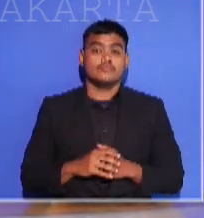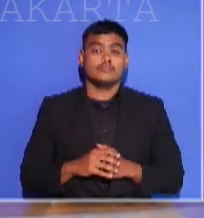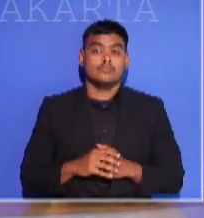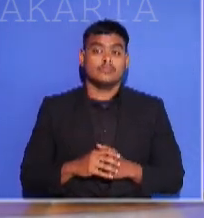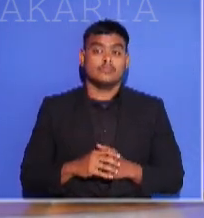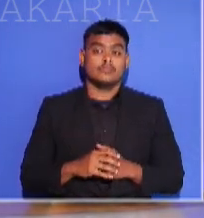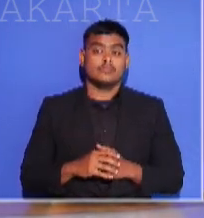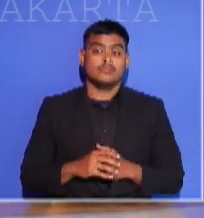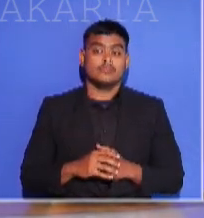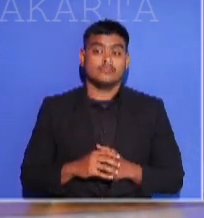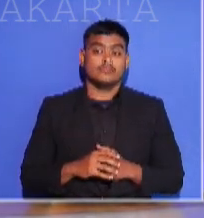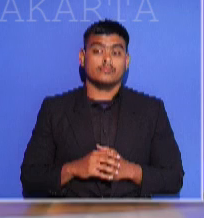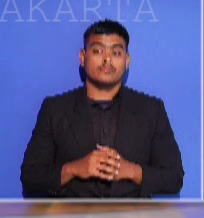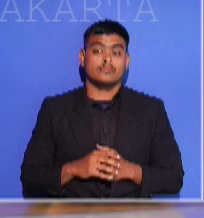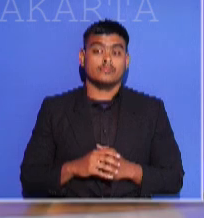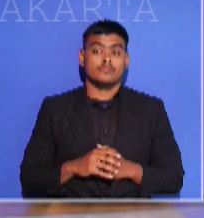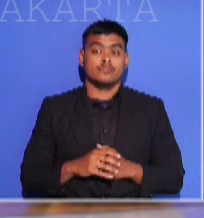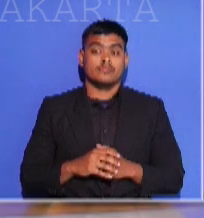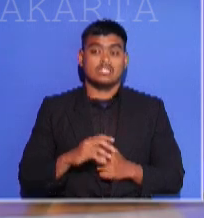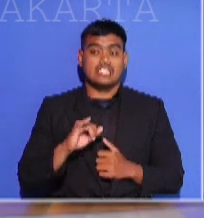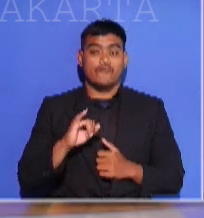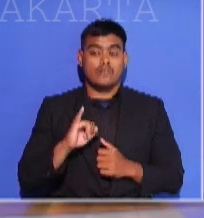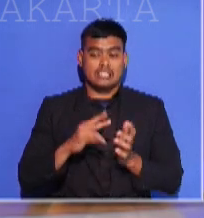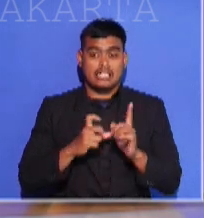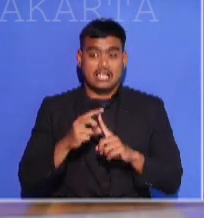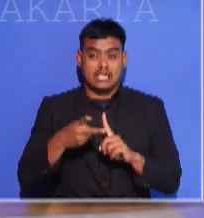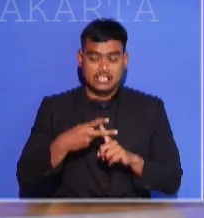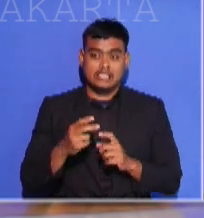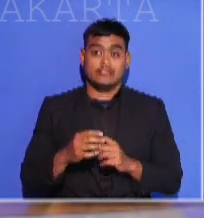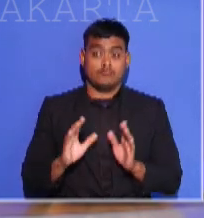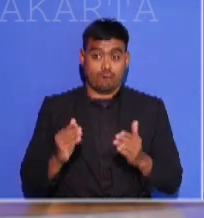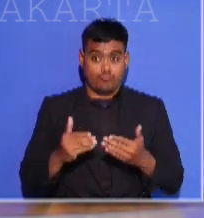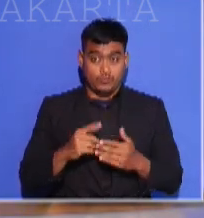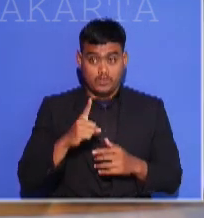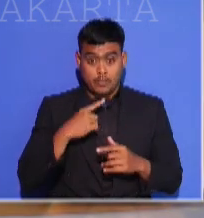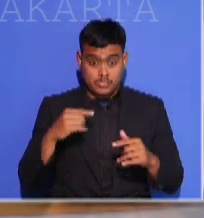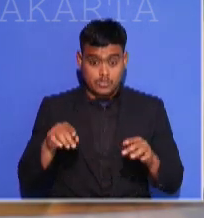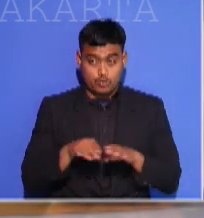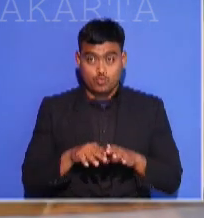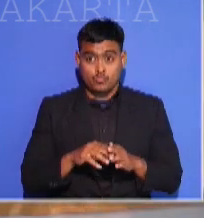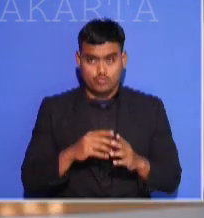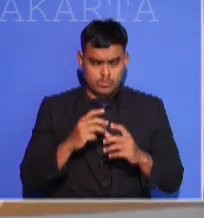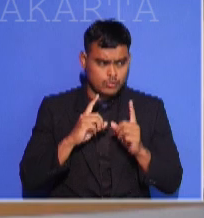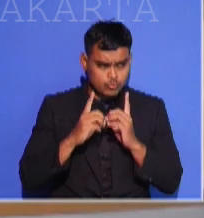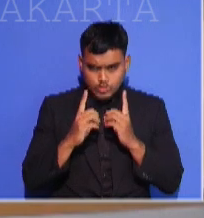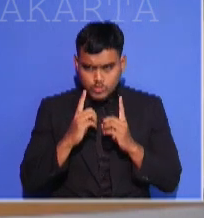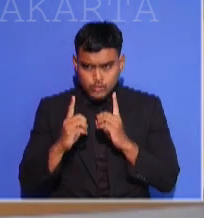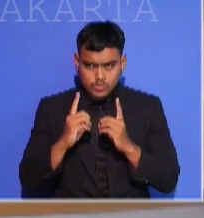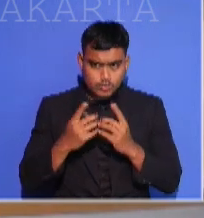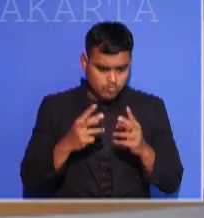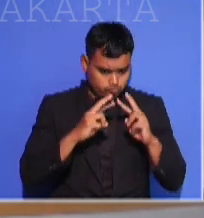cfds hari ini secara resmi ditutup ya Dan selama 1 minggu rangkaian diskusi dan disiminasi riset ini